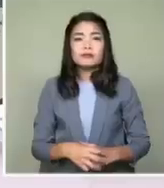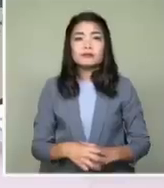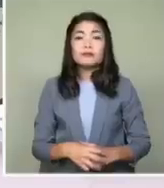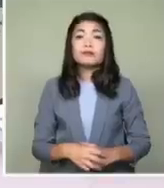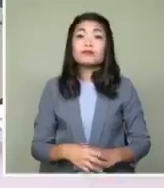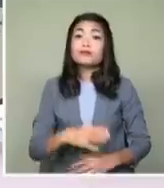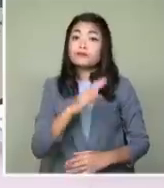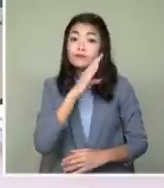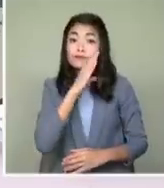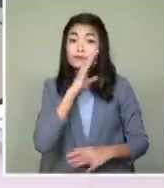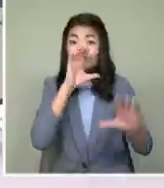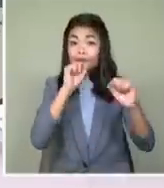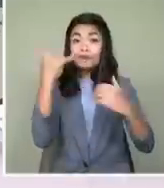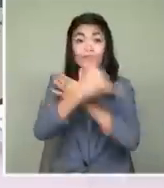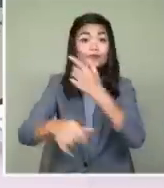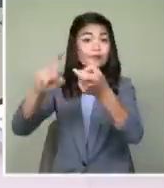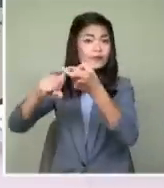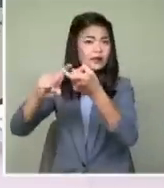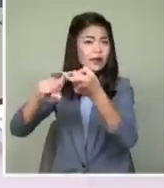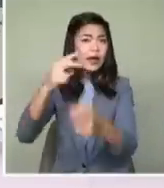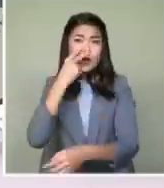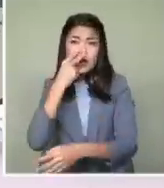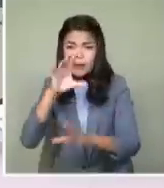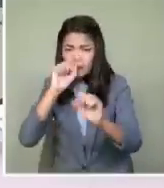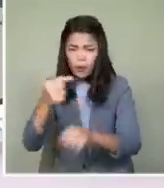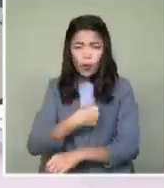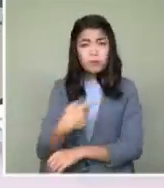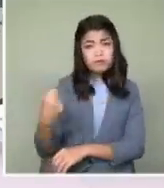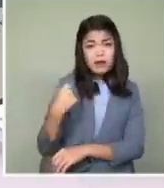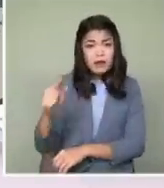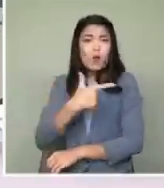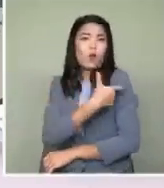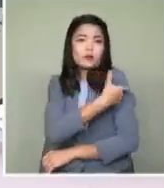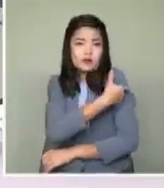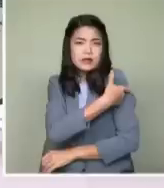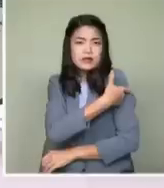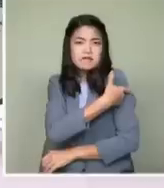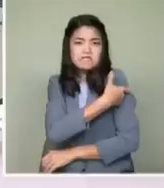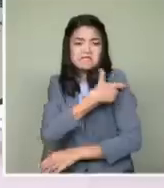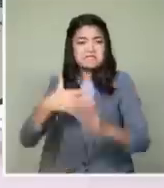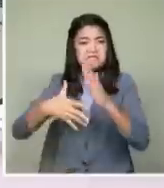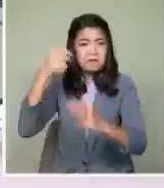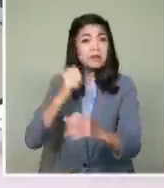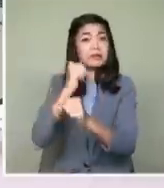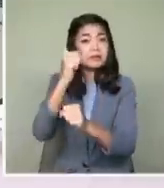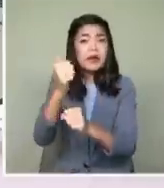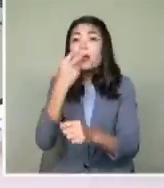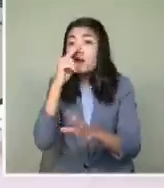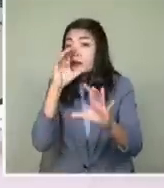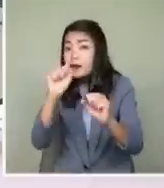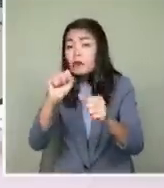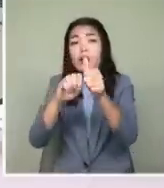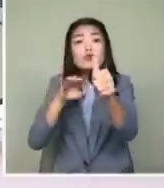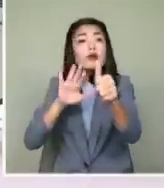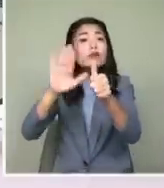คือถ้าเรามองดูท่าทีของรัสเซียนะคะจะเห็นได้ถึงความมั่นใจว่าวัคซีนชนิดนี้เนี่ยจะประสบความสำเร็จอย่างมากเพราะว่าเราเห็นภาพของผู้นำ